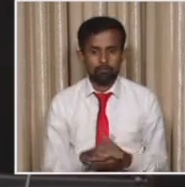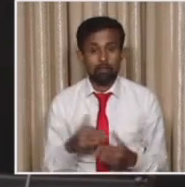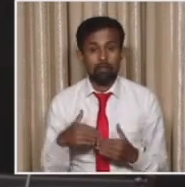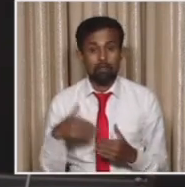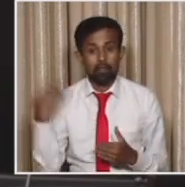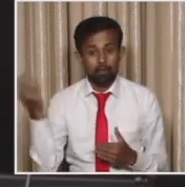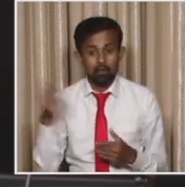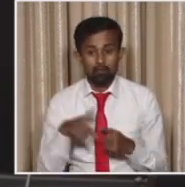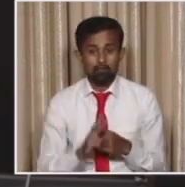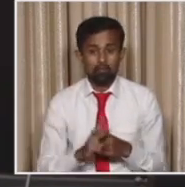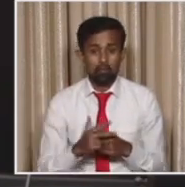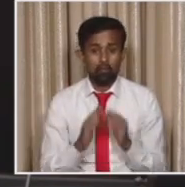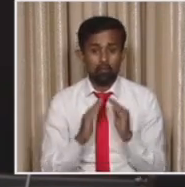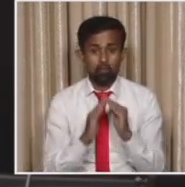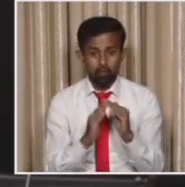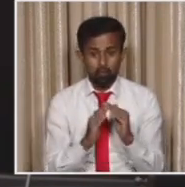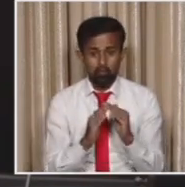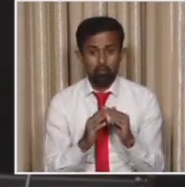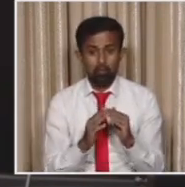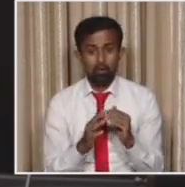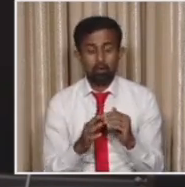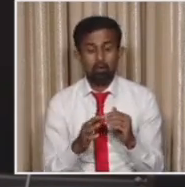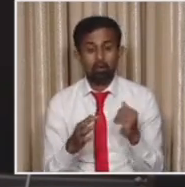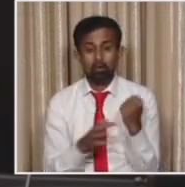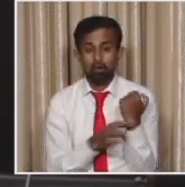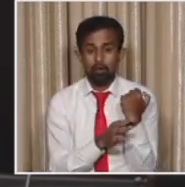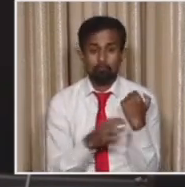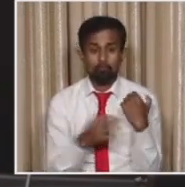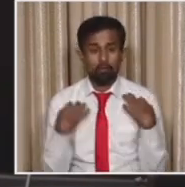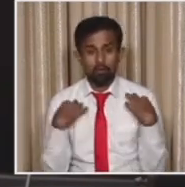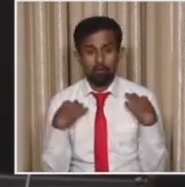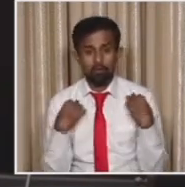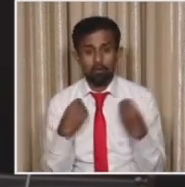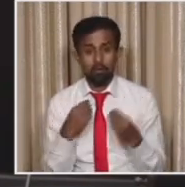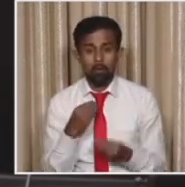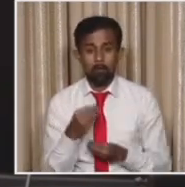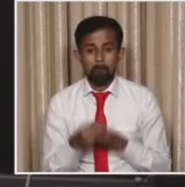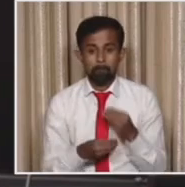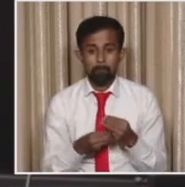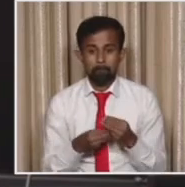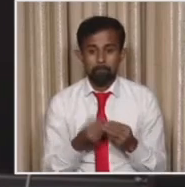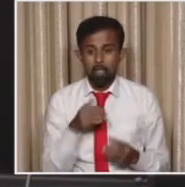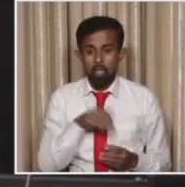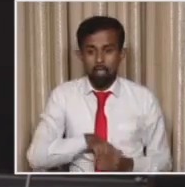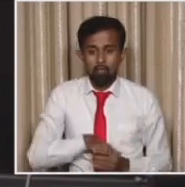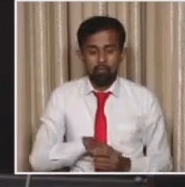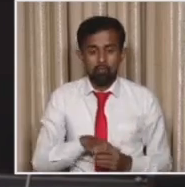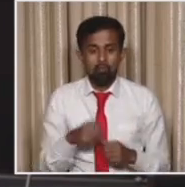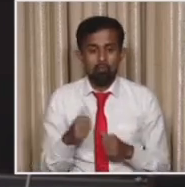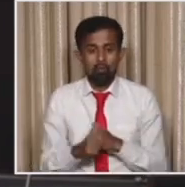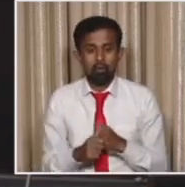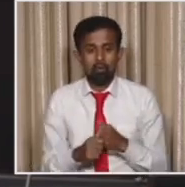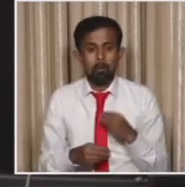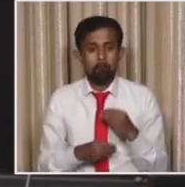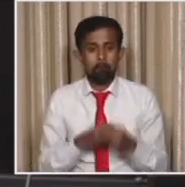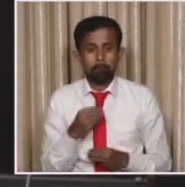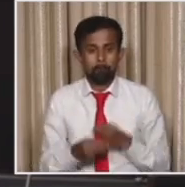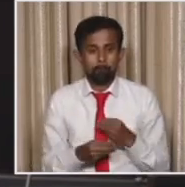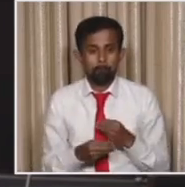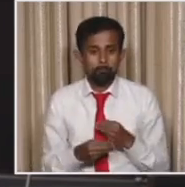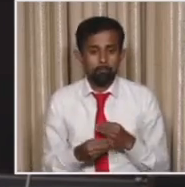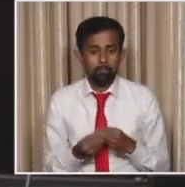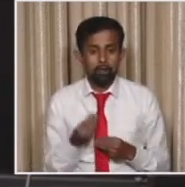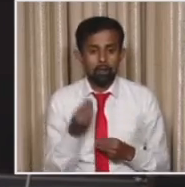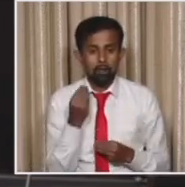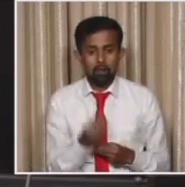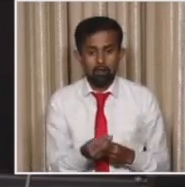තියෙන කර්මාන්ත ශාලාවට ලැබෙන වරප්‍රසාද සහ ආයෝජන කලාපයේ ඇතුළත ස්ථාපිත කර්මාන්ත ශාලාවට